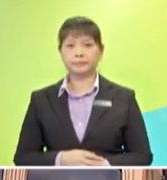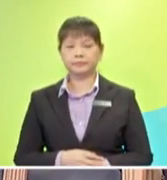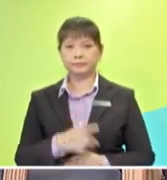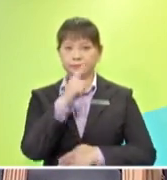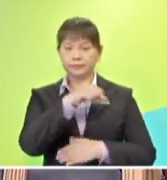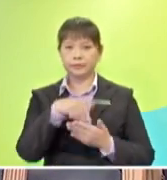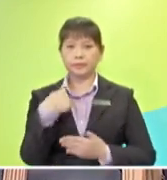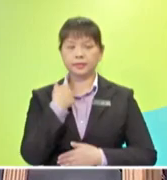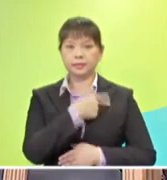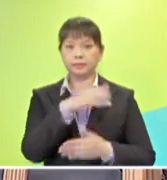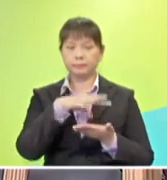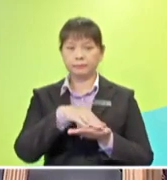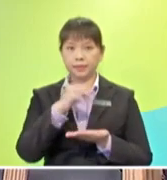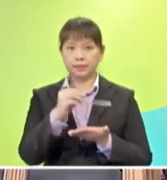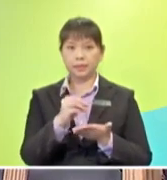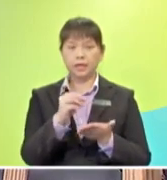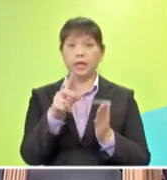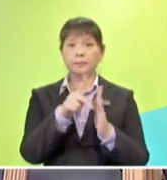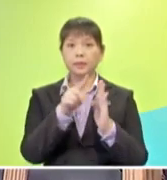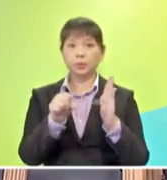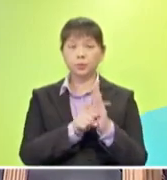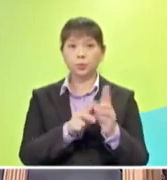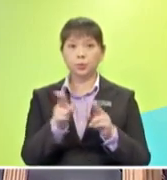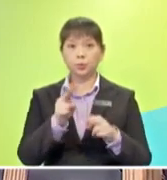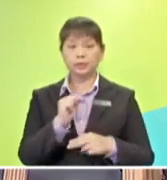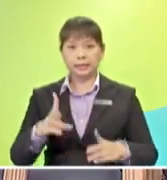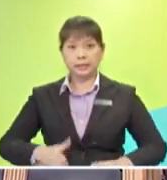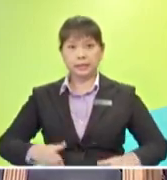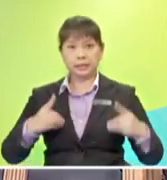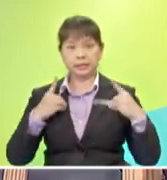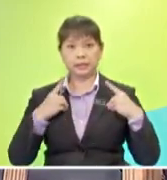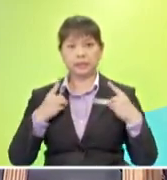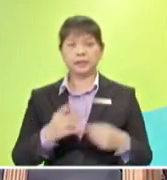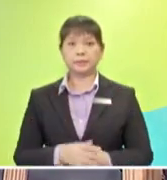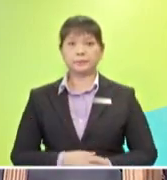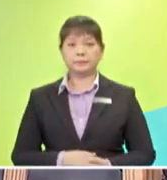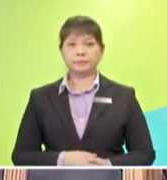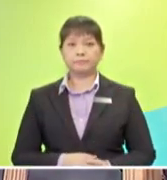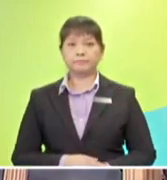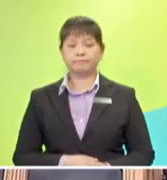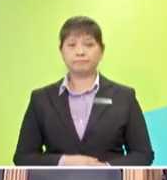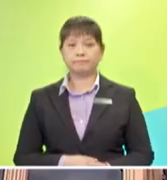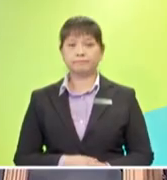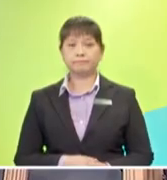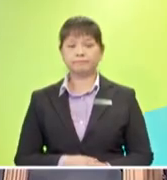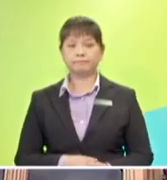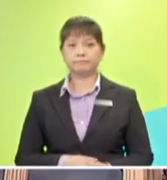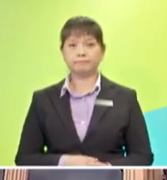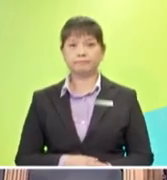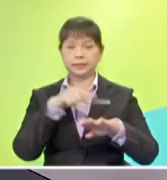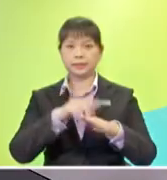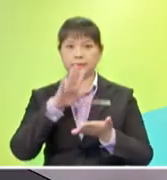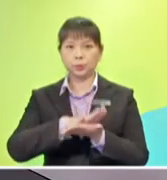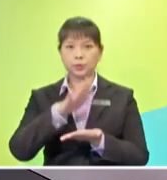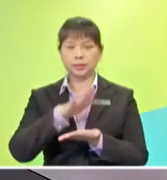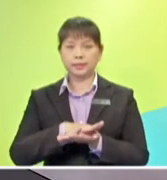pendidikan khas pengurus diri kita di sini tentunya bersama saya Ila Cik